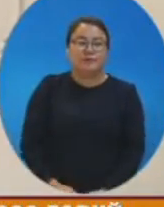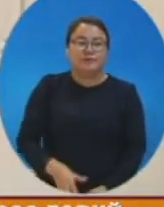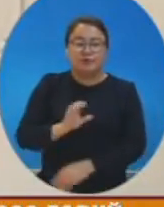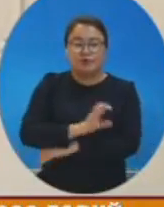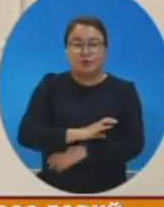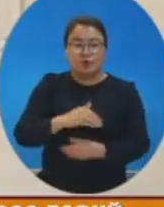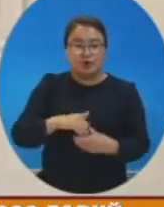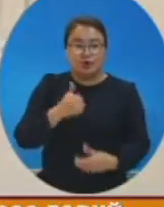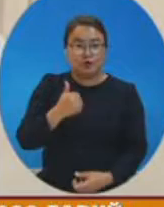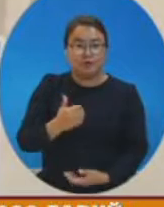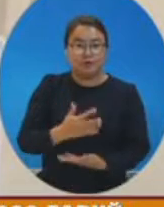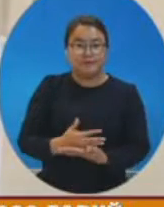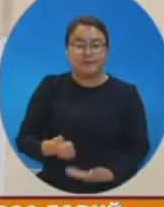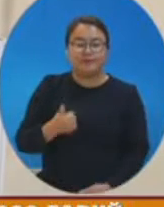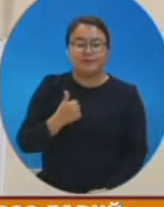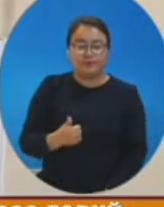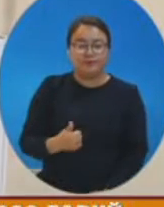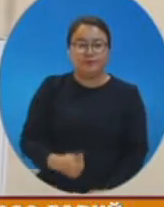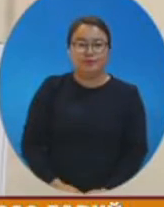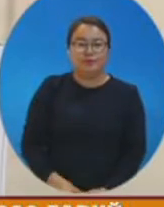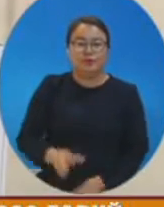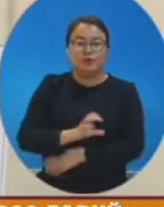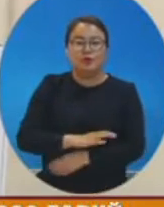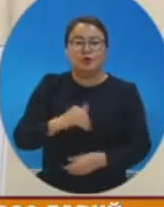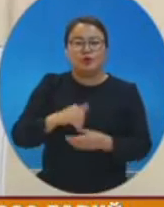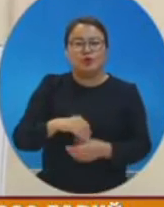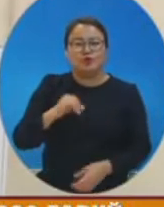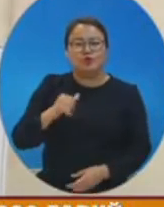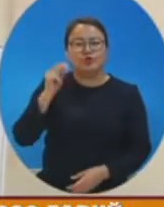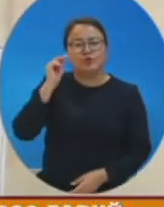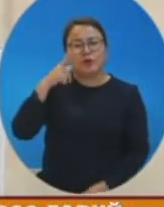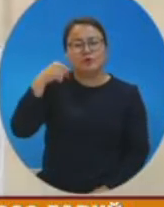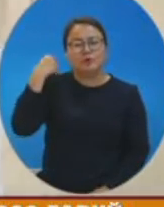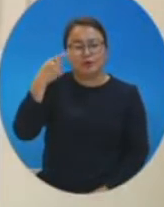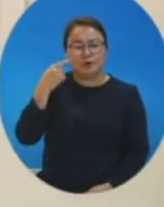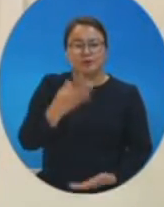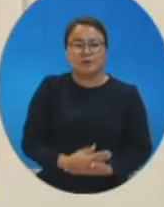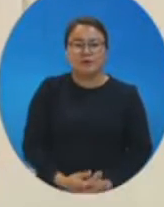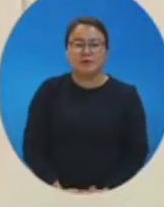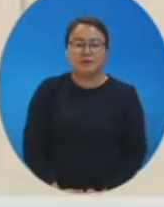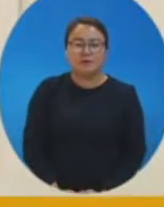За сургалт арах гоё байна уу? Гоё байна. Сургалт ороод юу сурна гэж бодож байна?